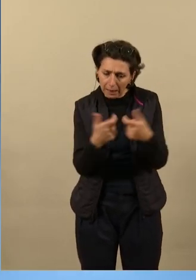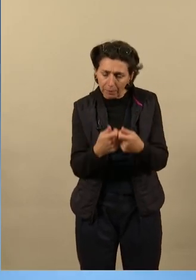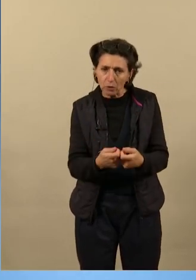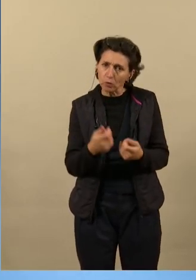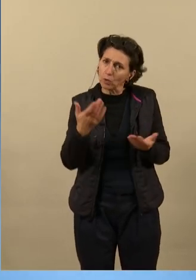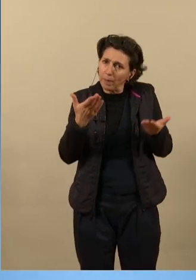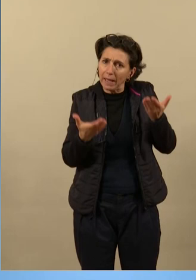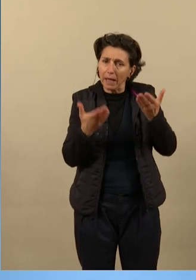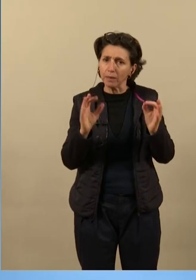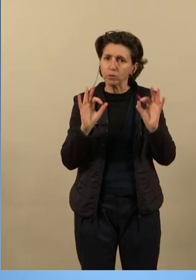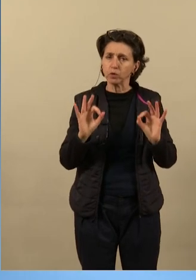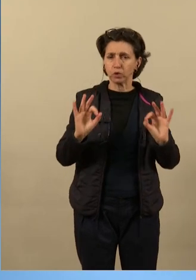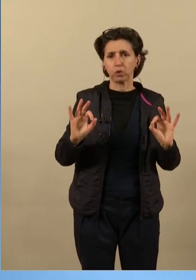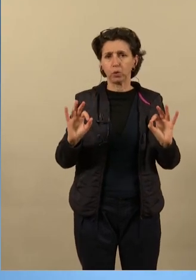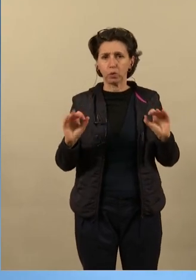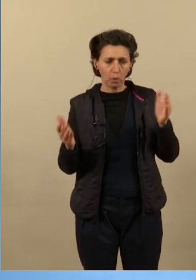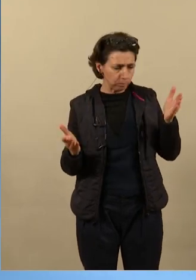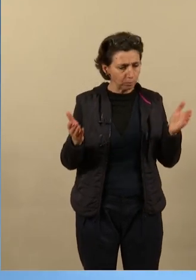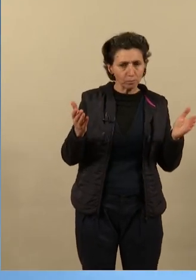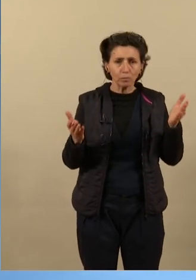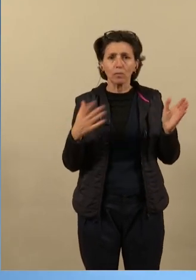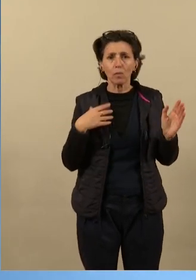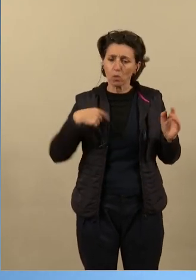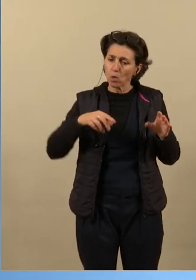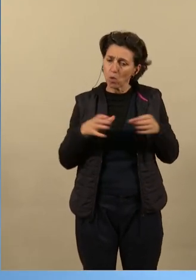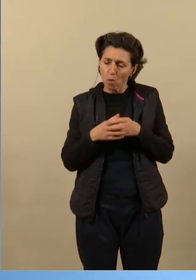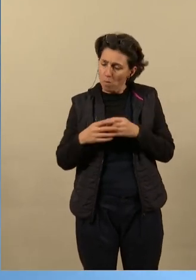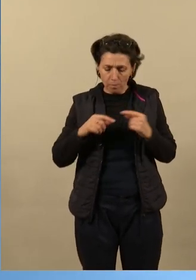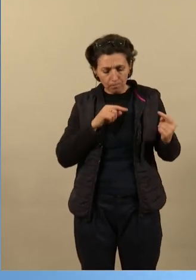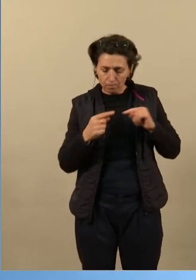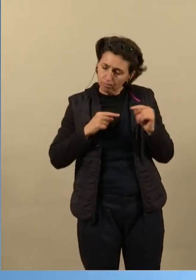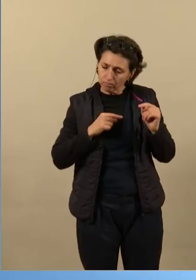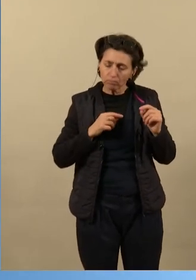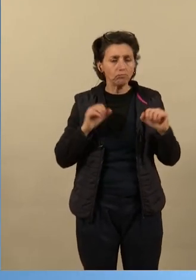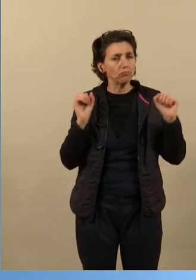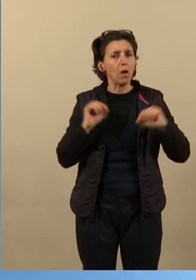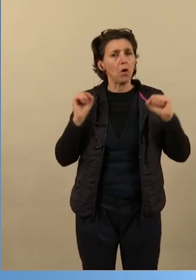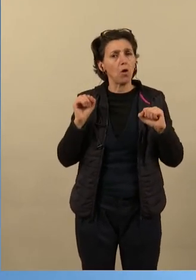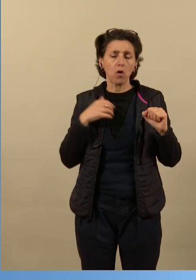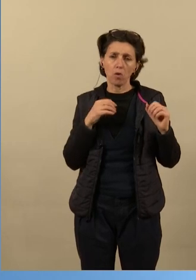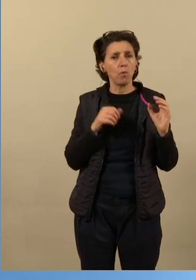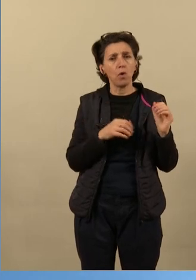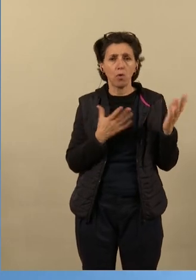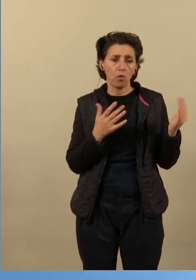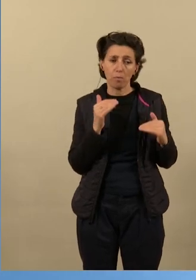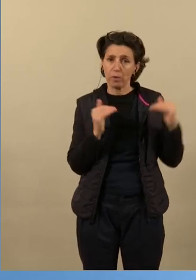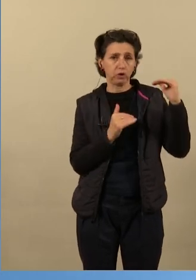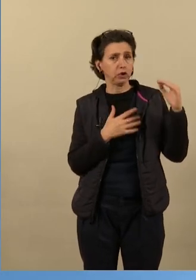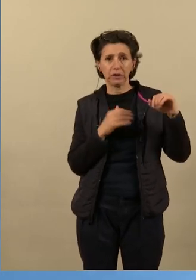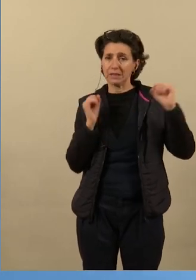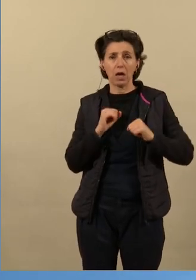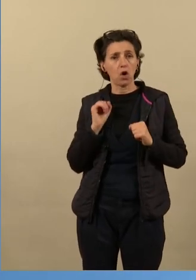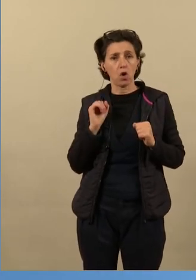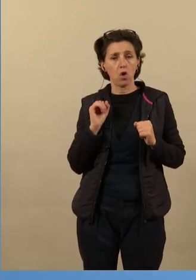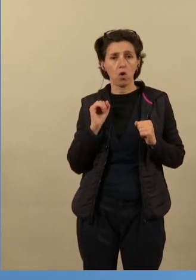groupe fait l'objet de de débat nourr et qui ont fini par emporter la majorité l'unanimité